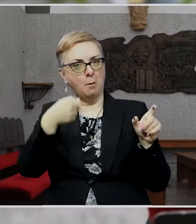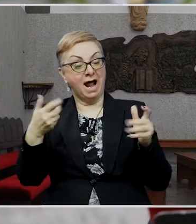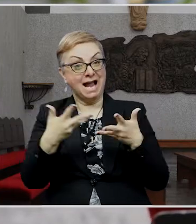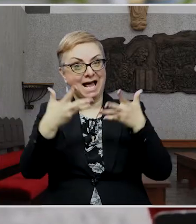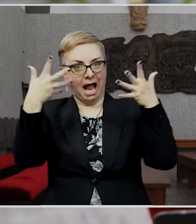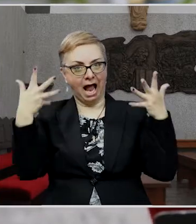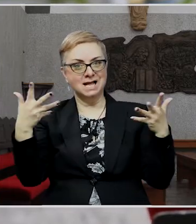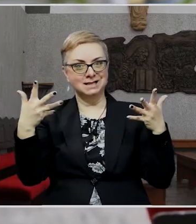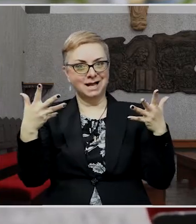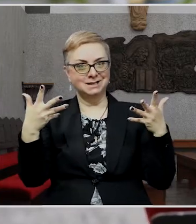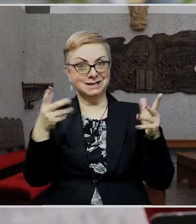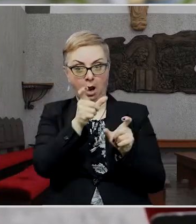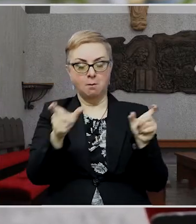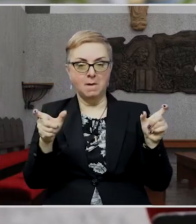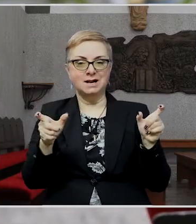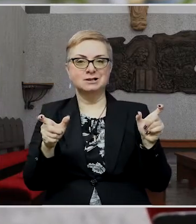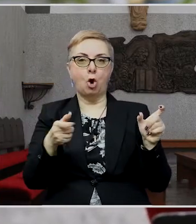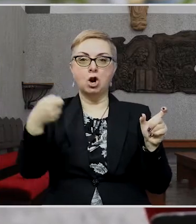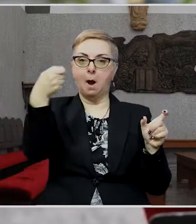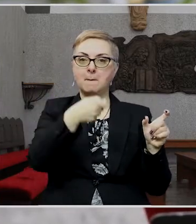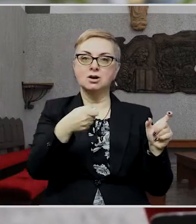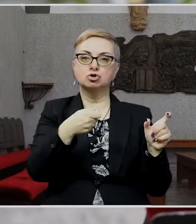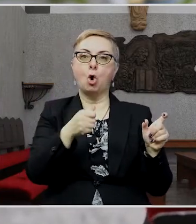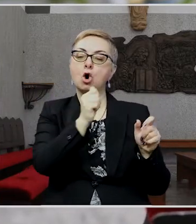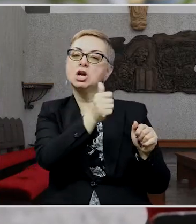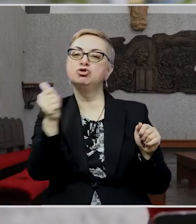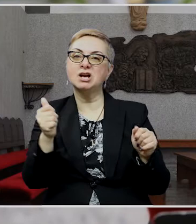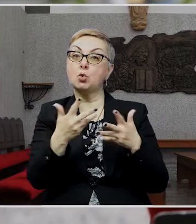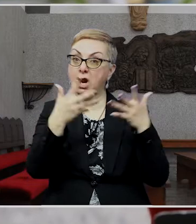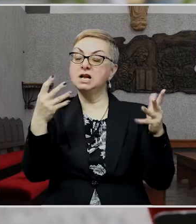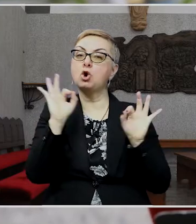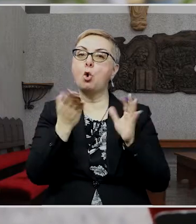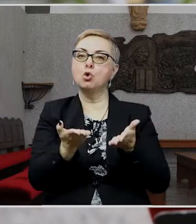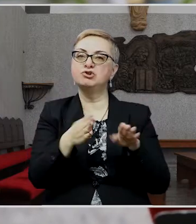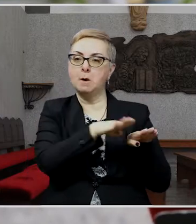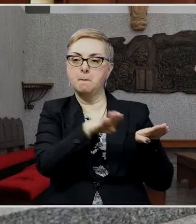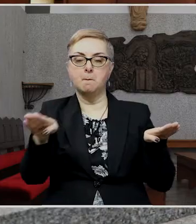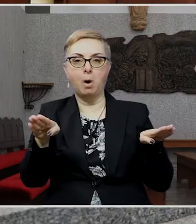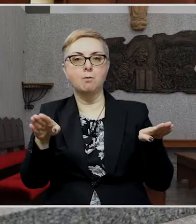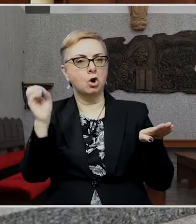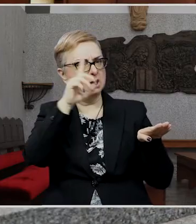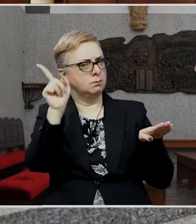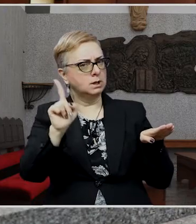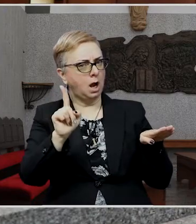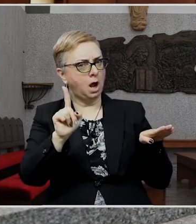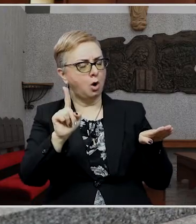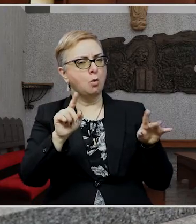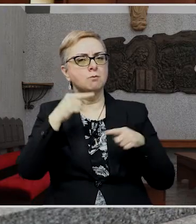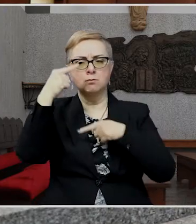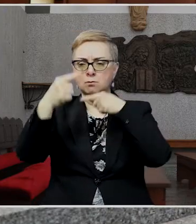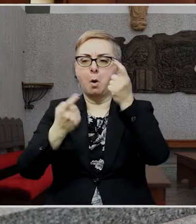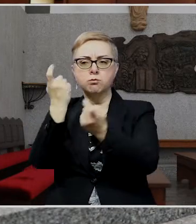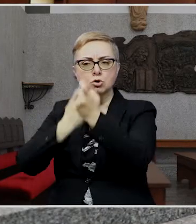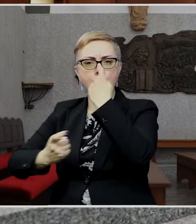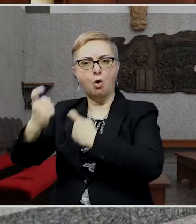ogni pastore non dimenticare il popolo non dimenticare le radici sarà proprio questo